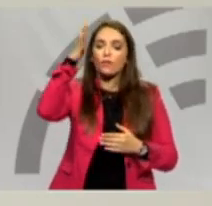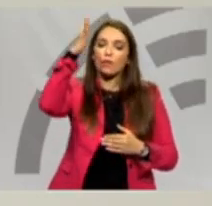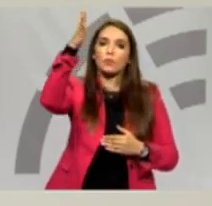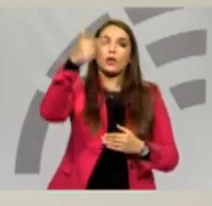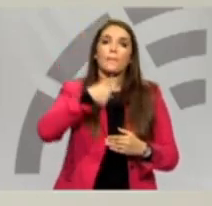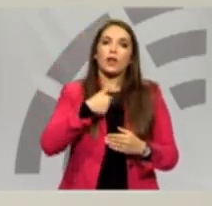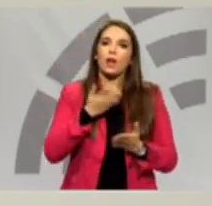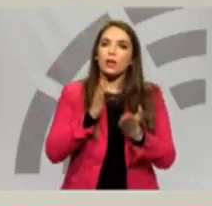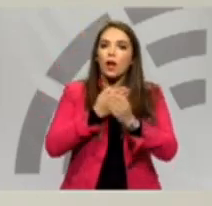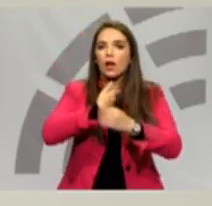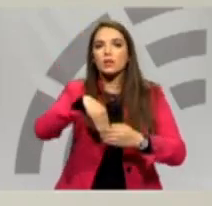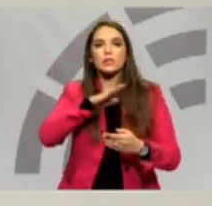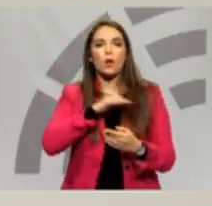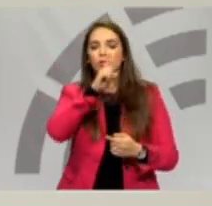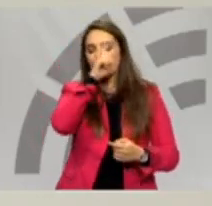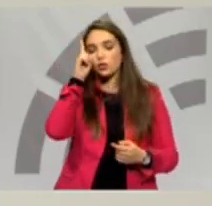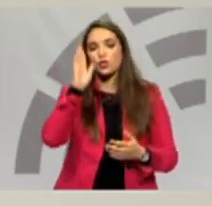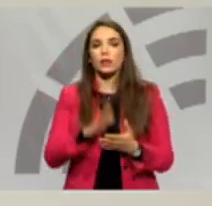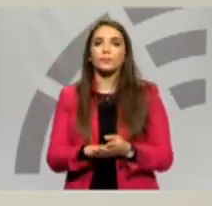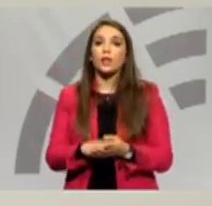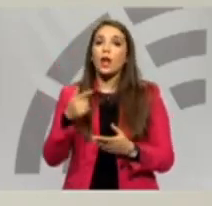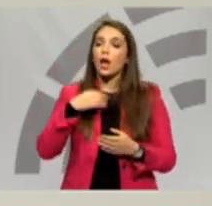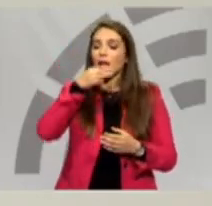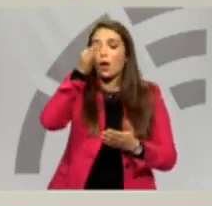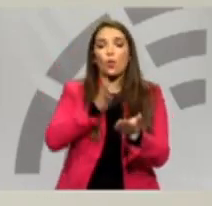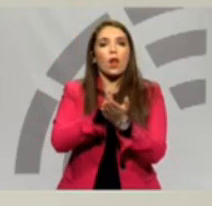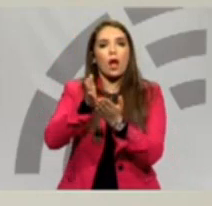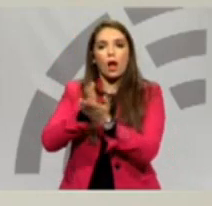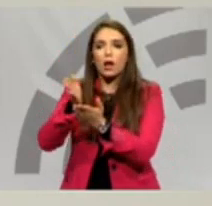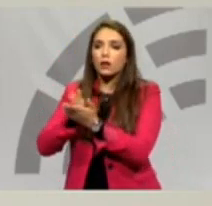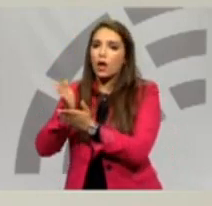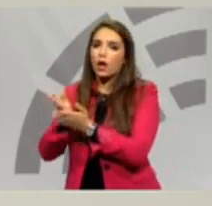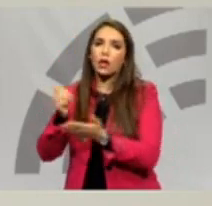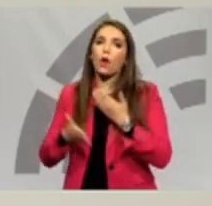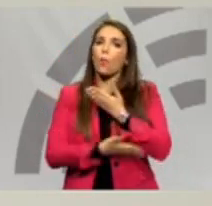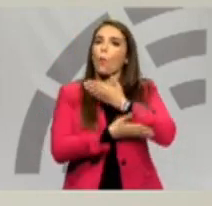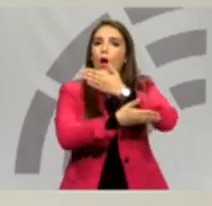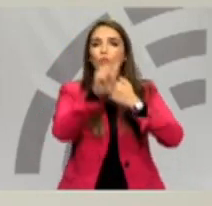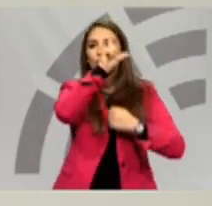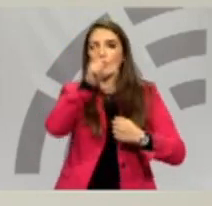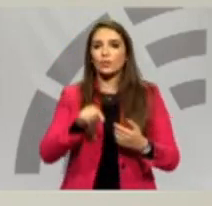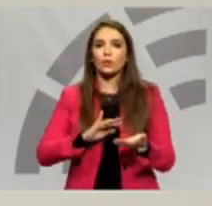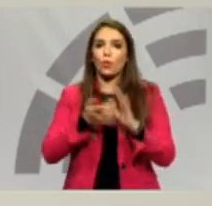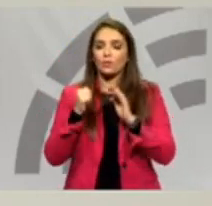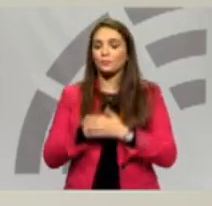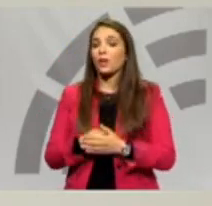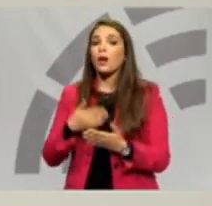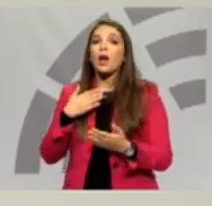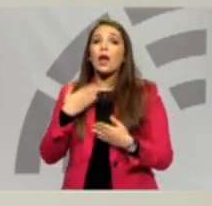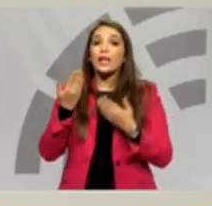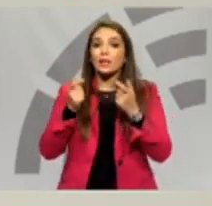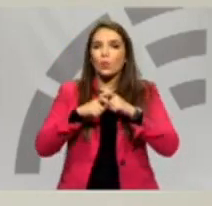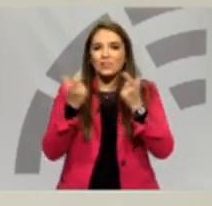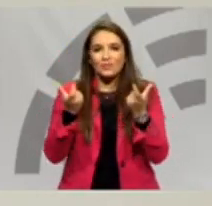اني مش نكون على قدر المسؤوليه واني مش نكون صادق في القول ومخلص لكم ولوطن نستغل هذه الفرصه